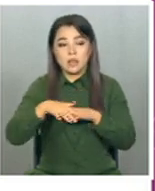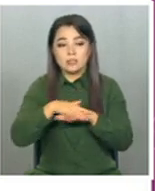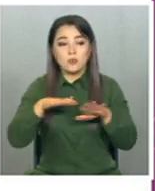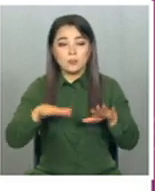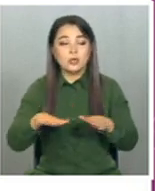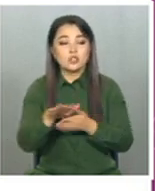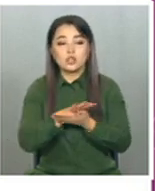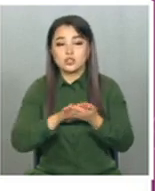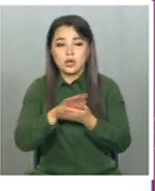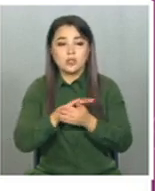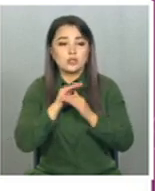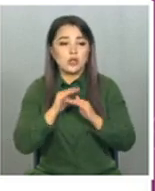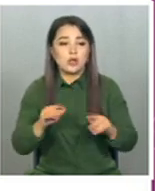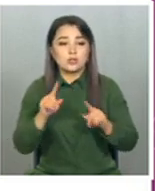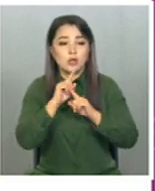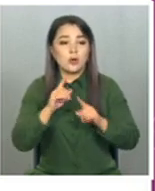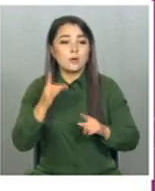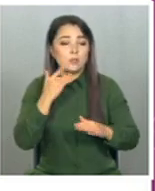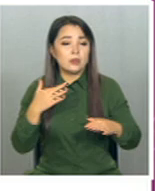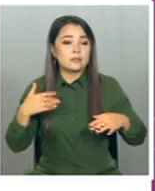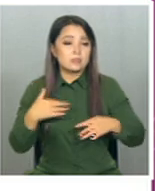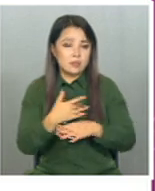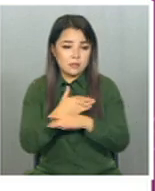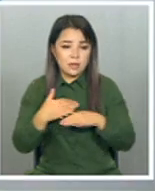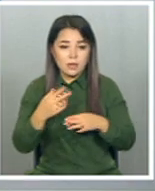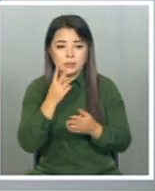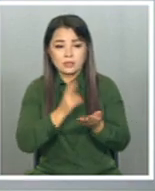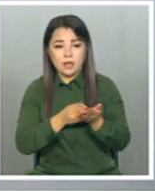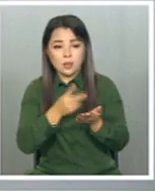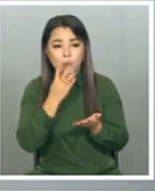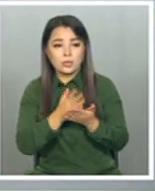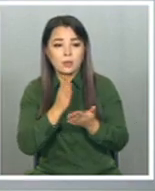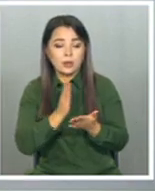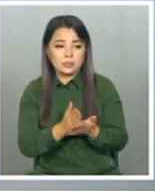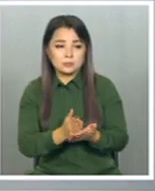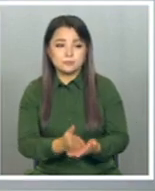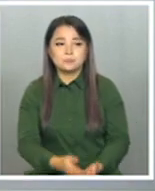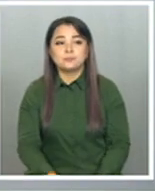тыныш жатпайды деген сөзімізге дәлел болып тұр.